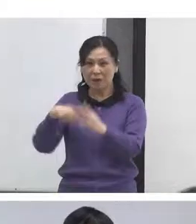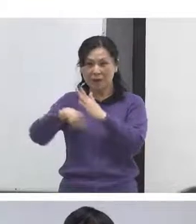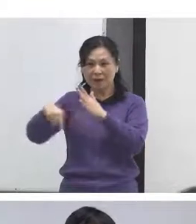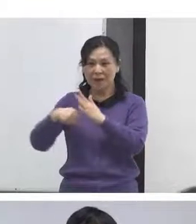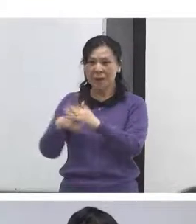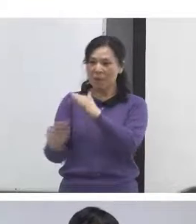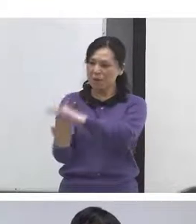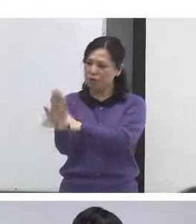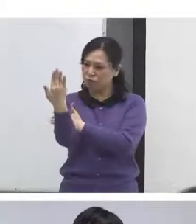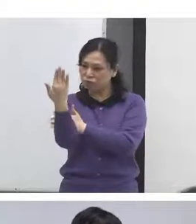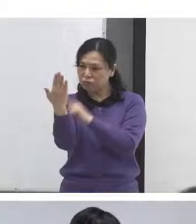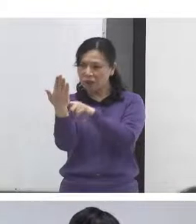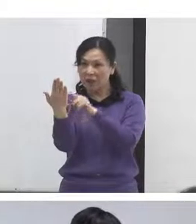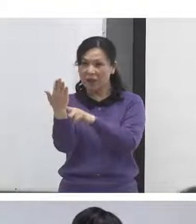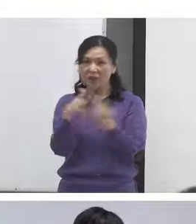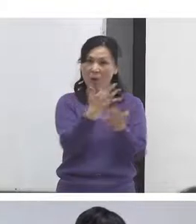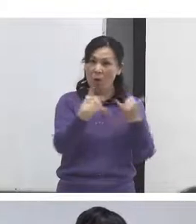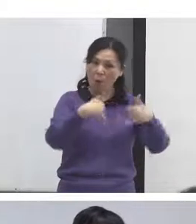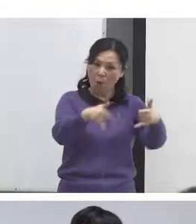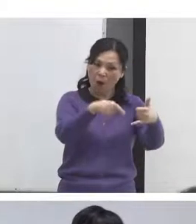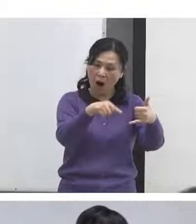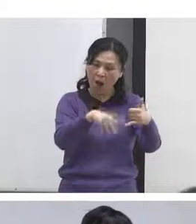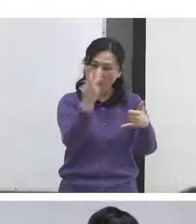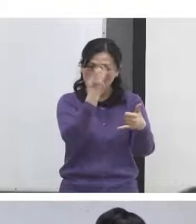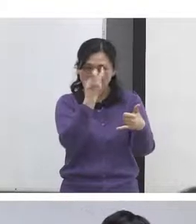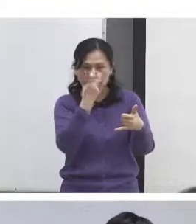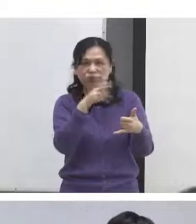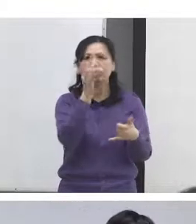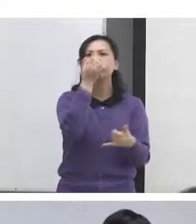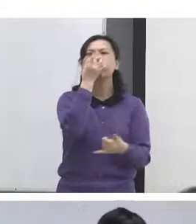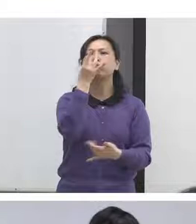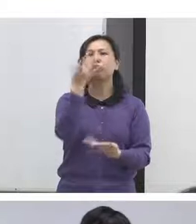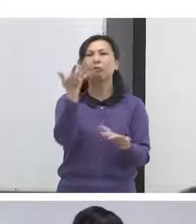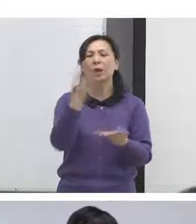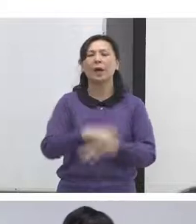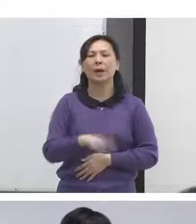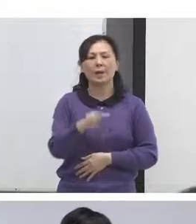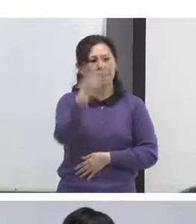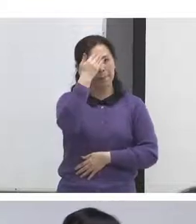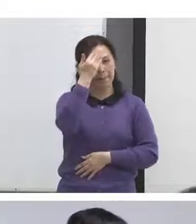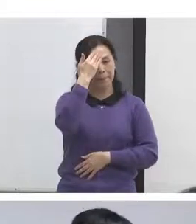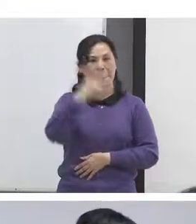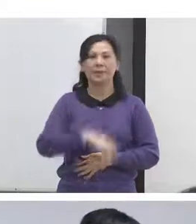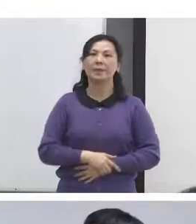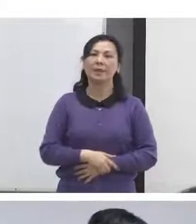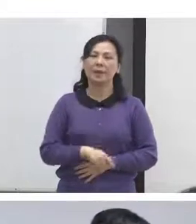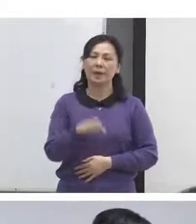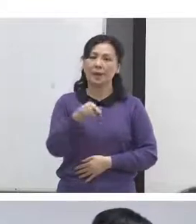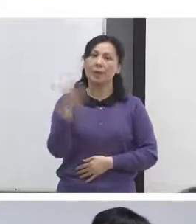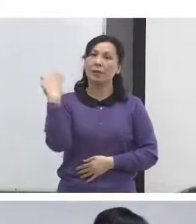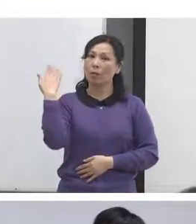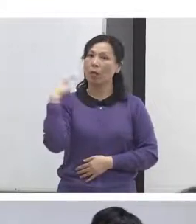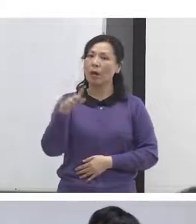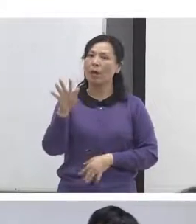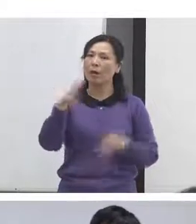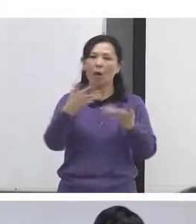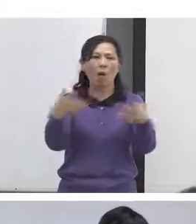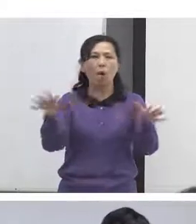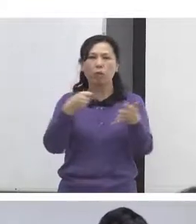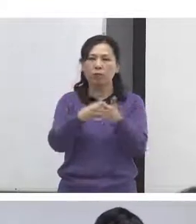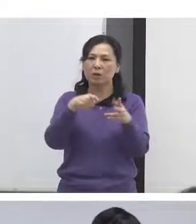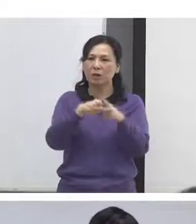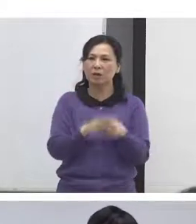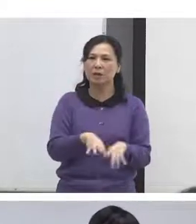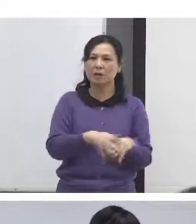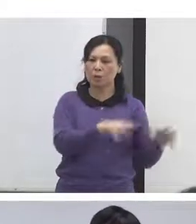出纸本来，你没有办法在网络上或者是用任何形式看到它，那这非常的麻烦。那当时就有很多的志工冲进监察